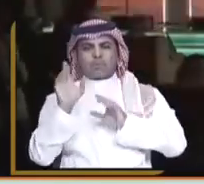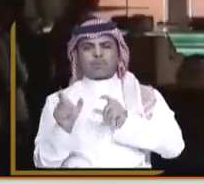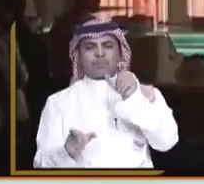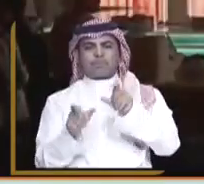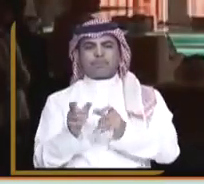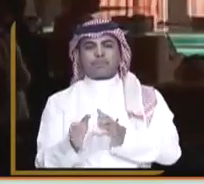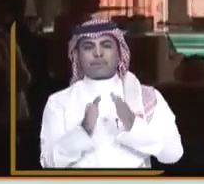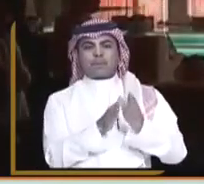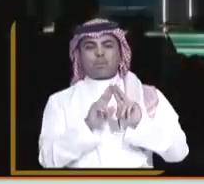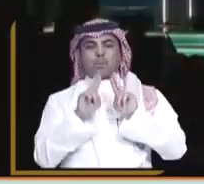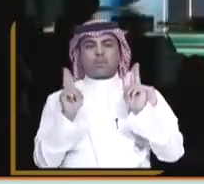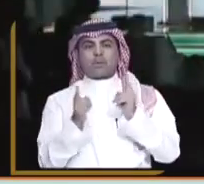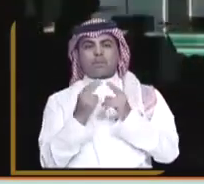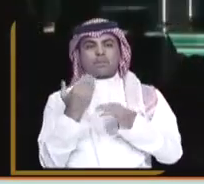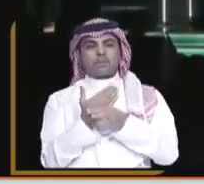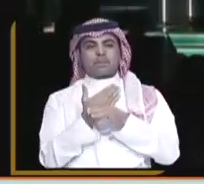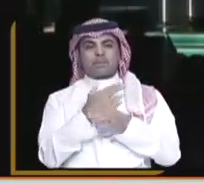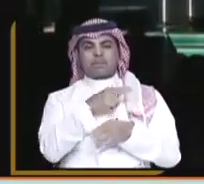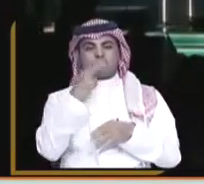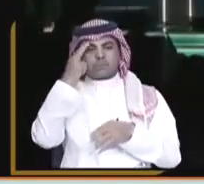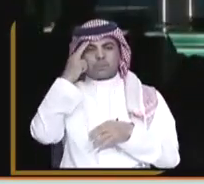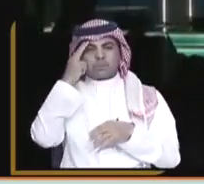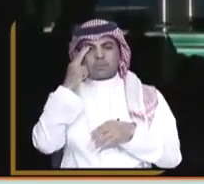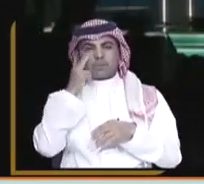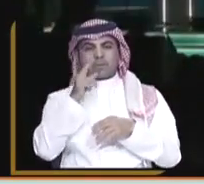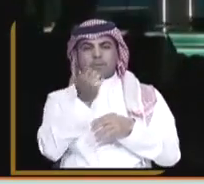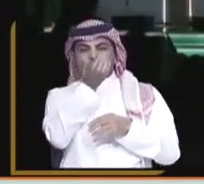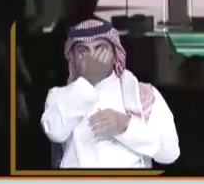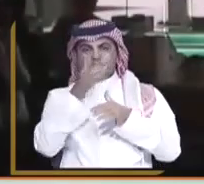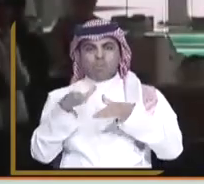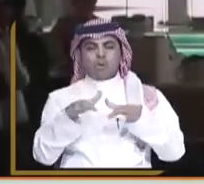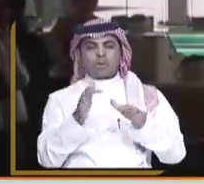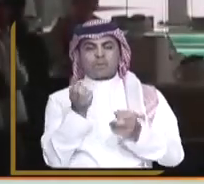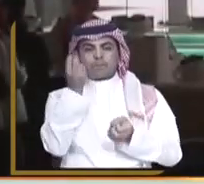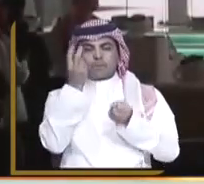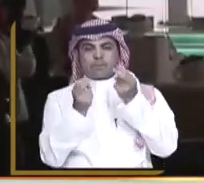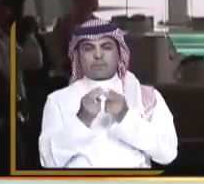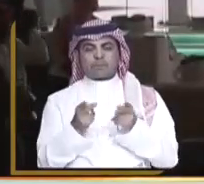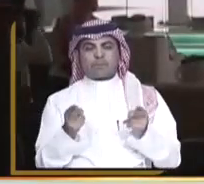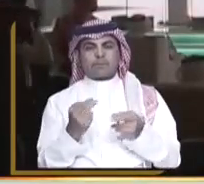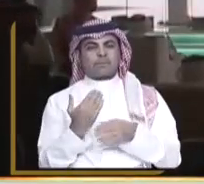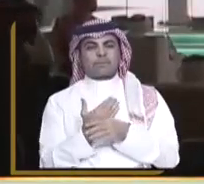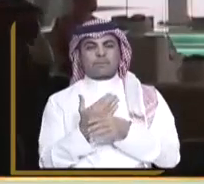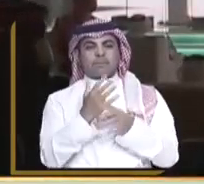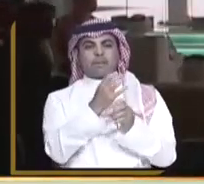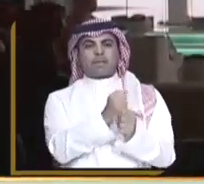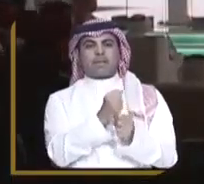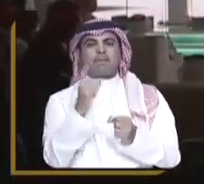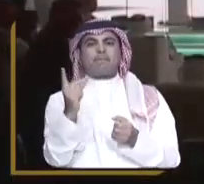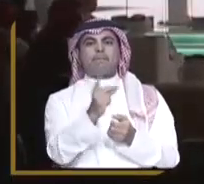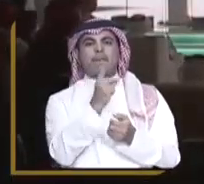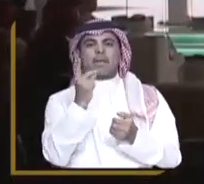ويهدف المؤتمر الى ابراز دور المملكه في القطاع البحري والتعريف بمبادرتها لحمايه البيئه